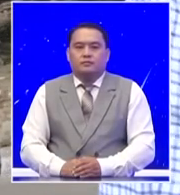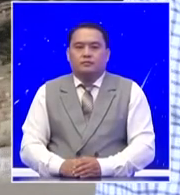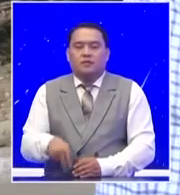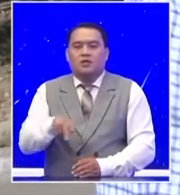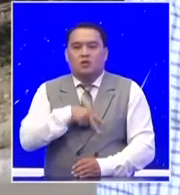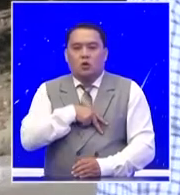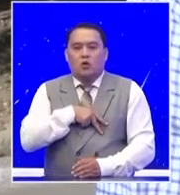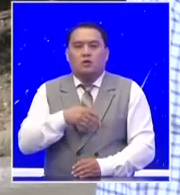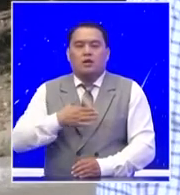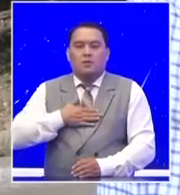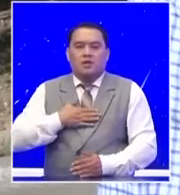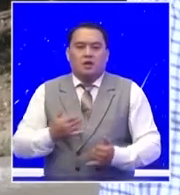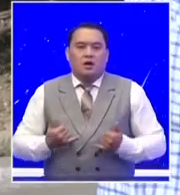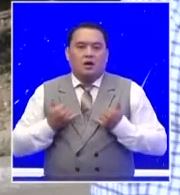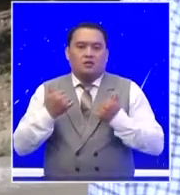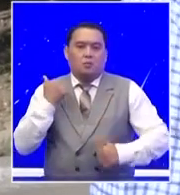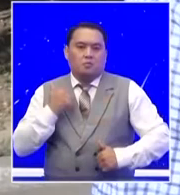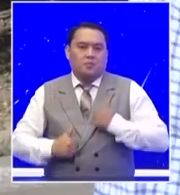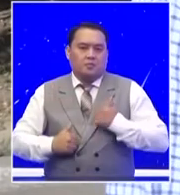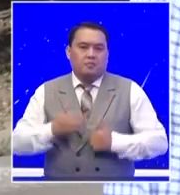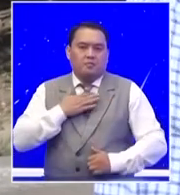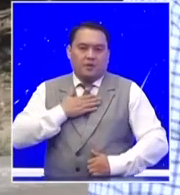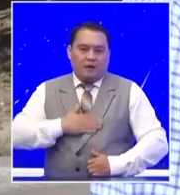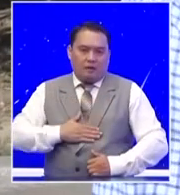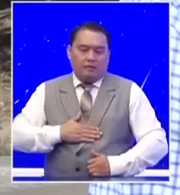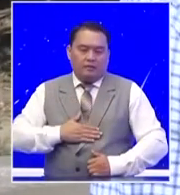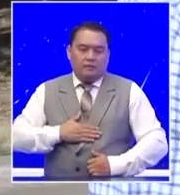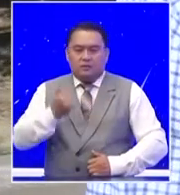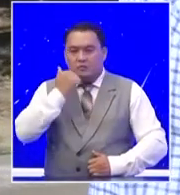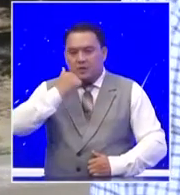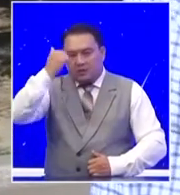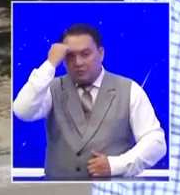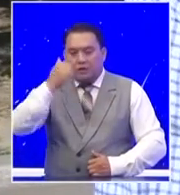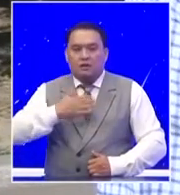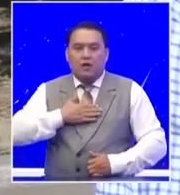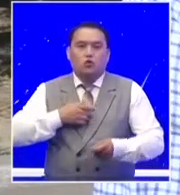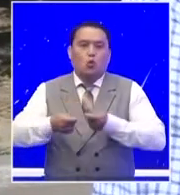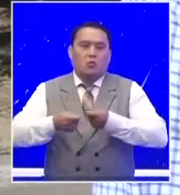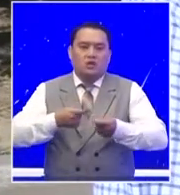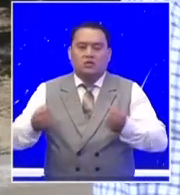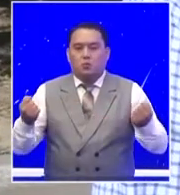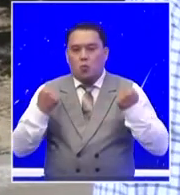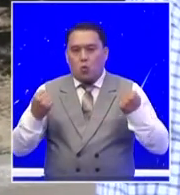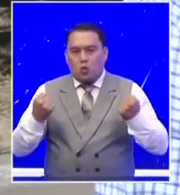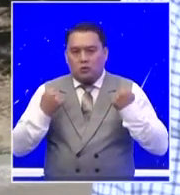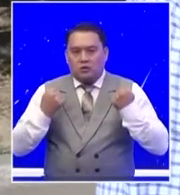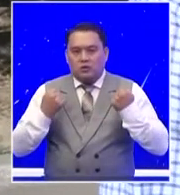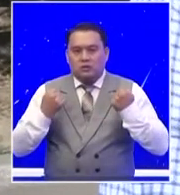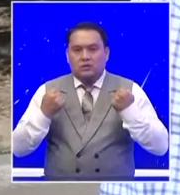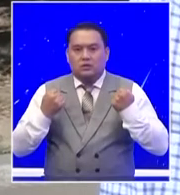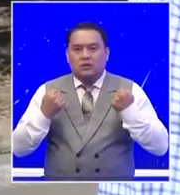многое. Очень приятно. Спасибо нашему управлению спорта физической